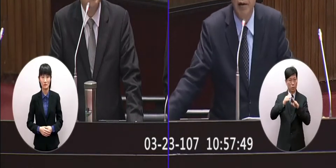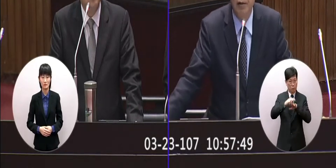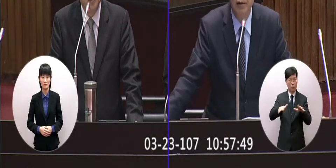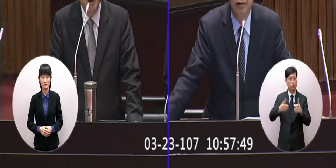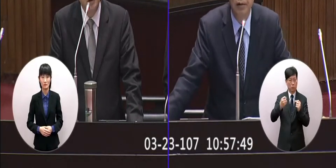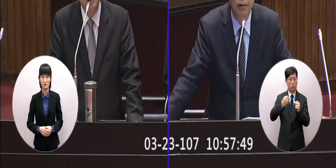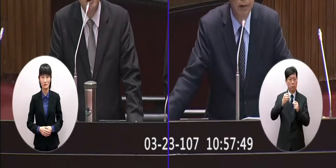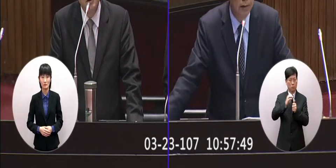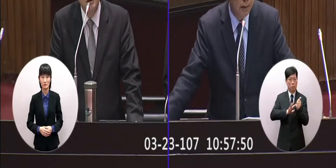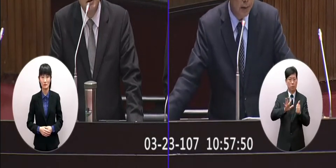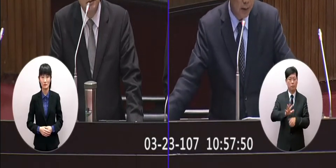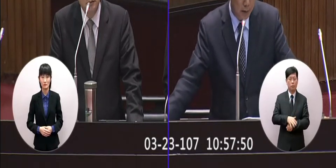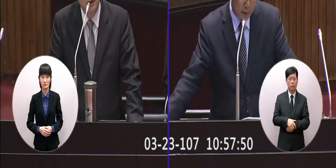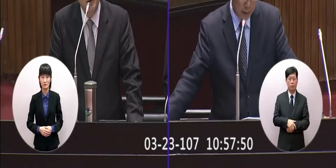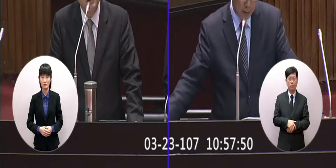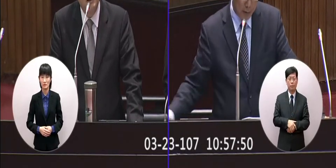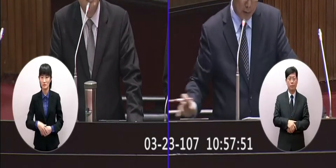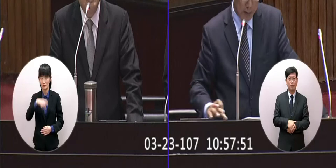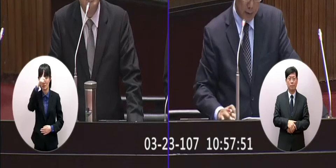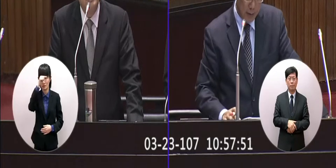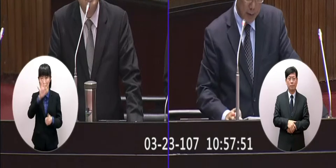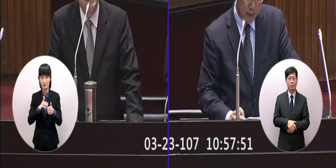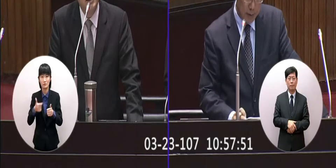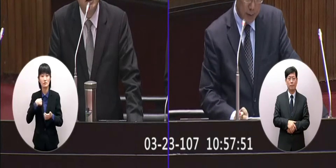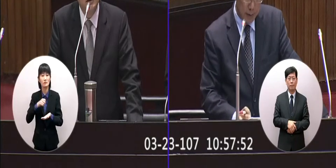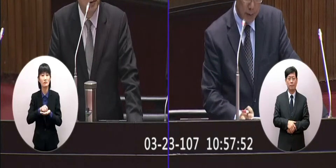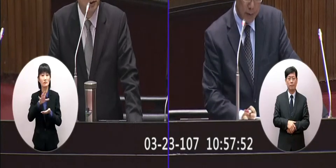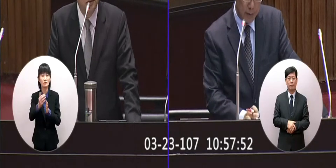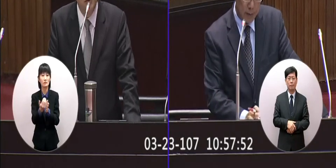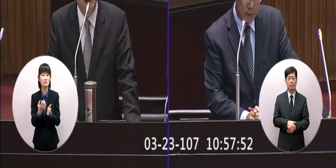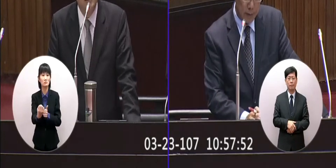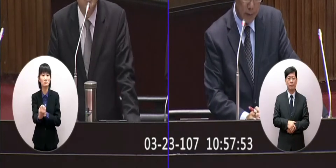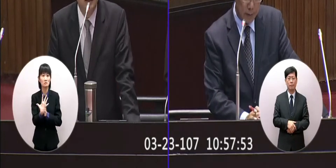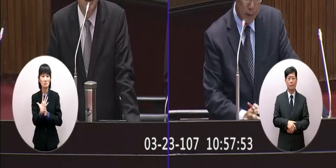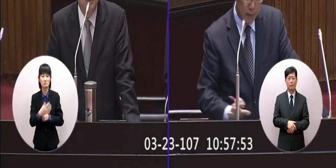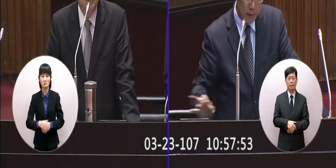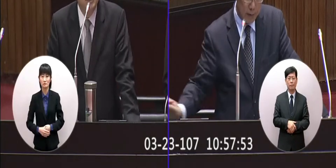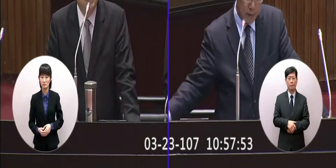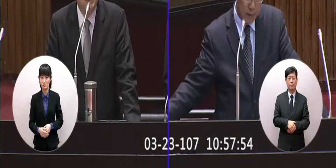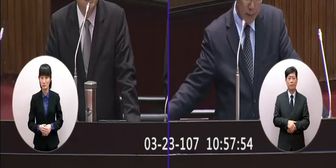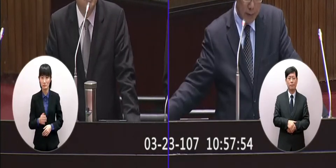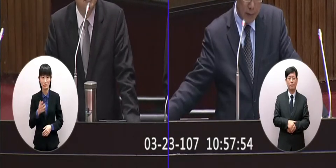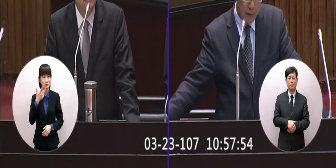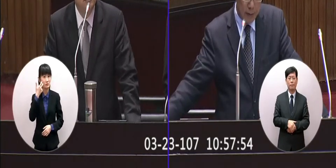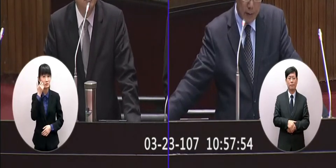都会影响。 跟黄委员报告哈，就是您刚刚所指出来的，就